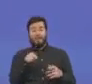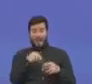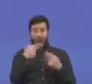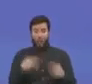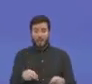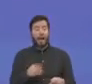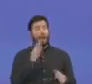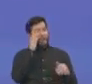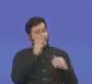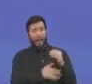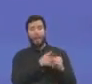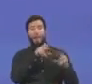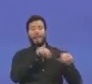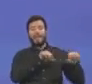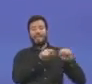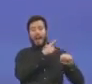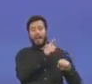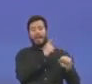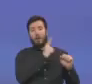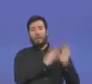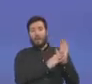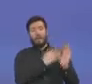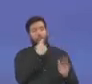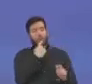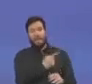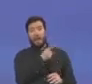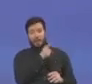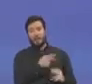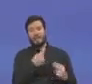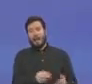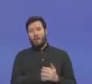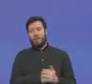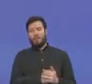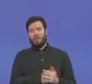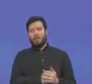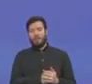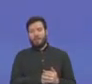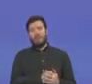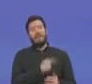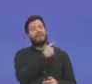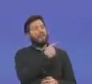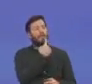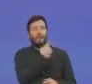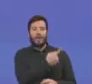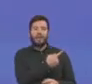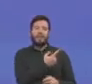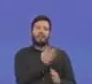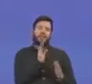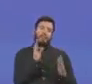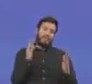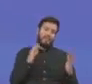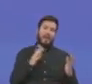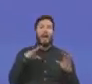priamo predseda vlády povedal, že toto sa stalo. Vytvrdite, že čo môžete robiť s vašimi početami. Ja vnímam aj to, že sa